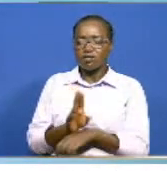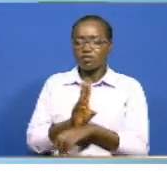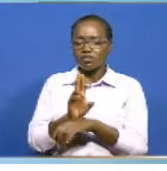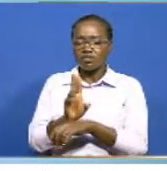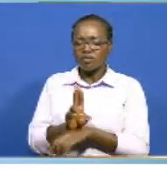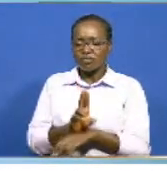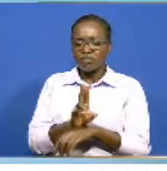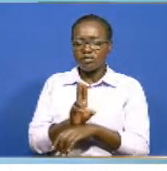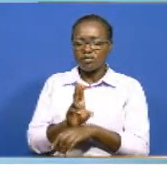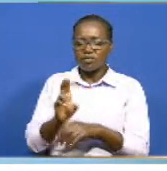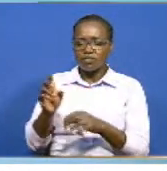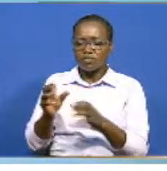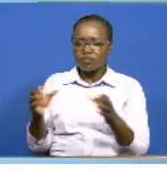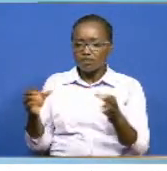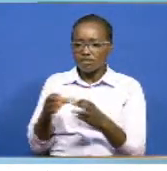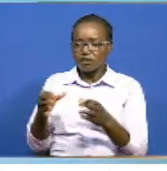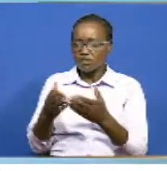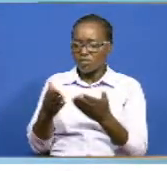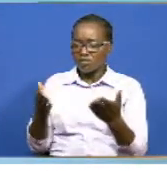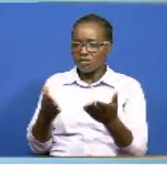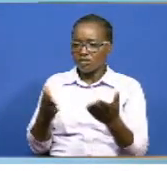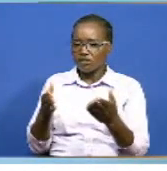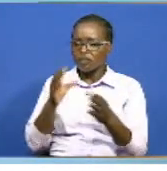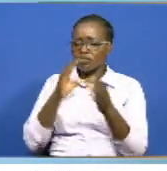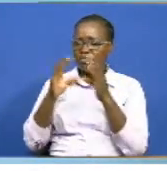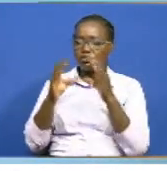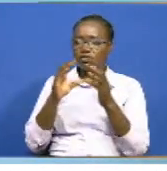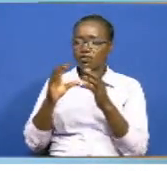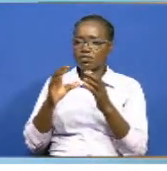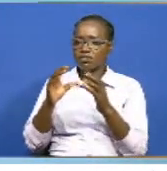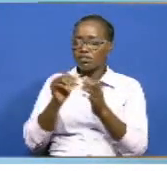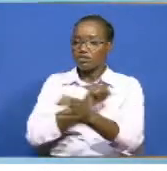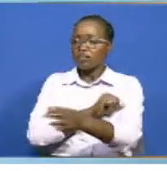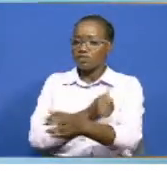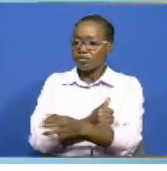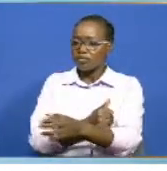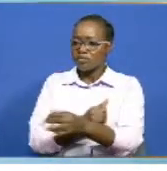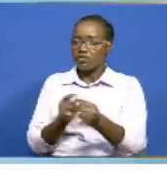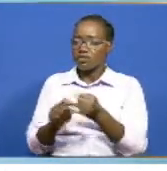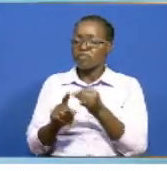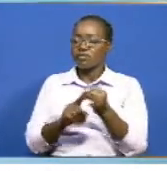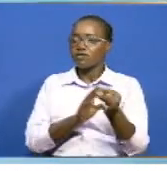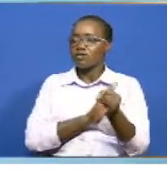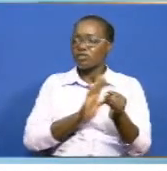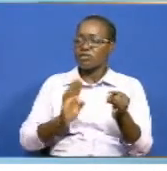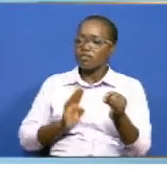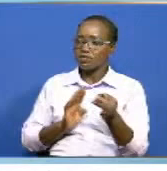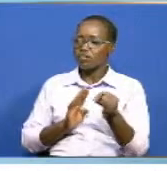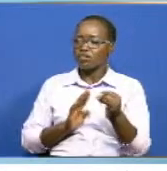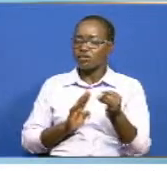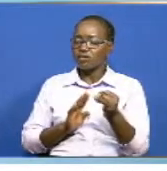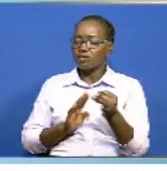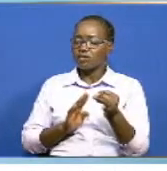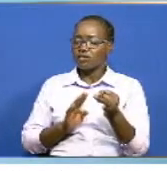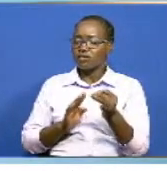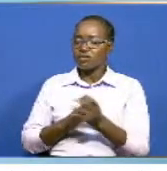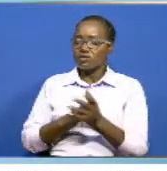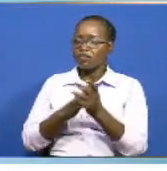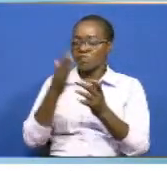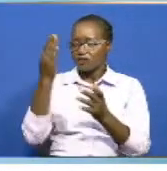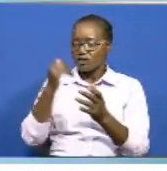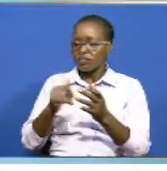nini organization zake zenye ziko, tuko na Communication Authority, tuko na ile bodi ambayo inaongozwa na Ezekiel Mtua.